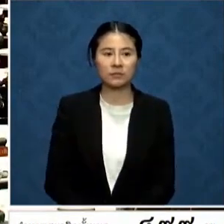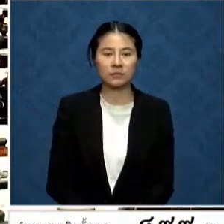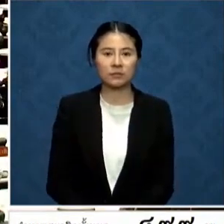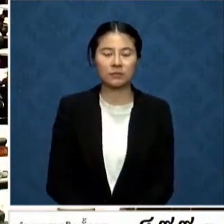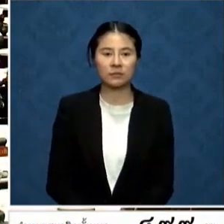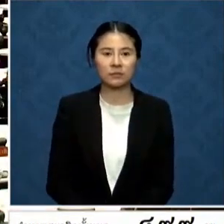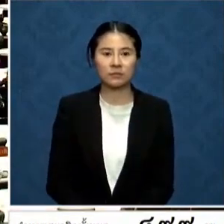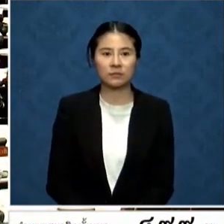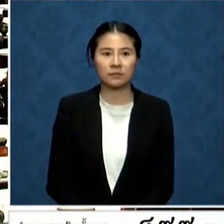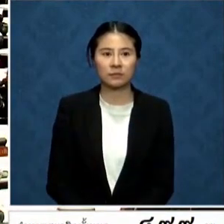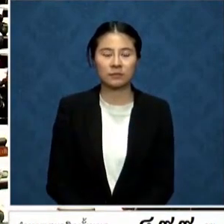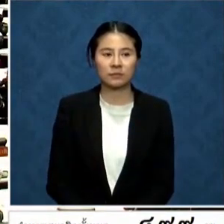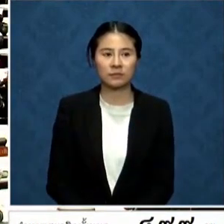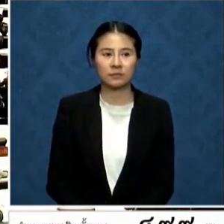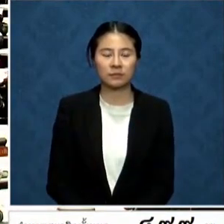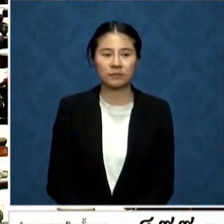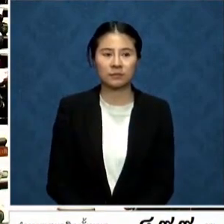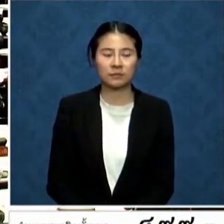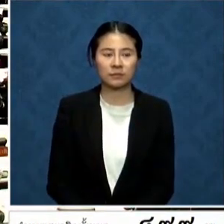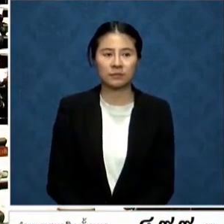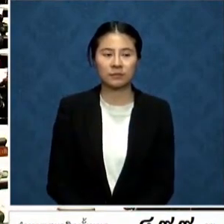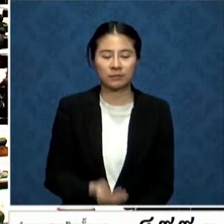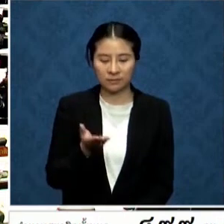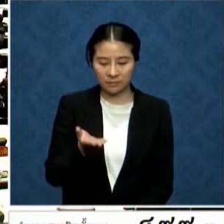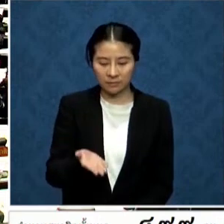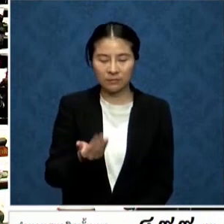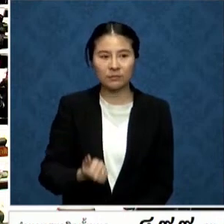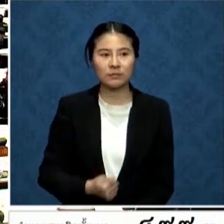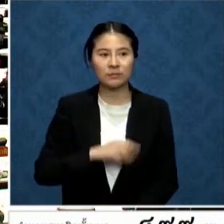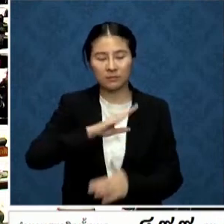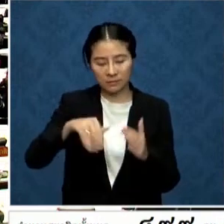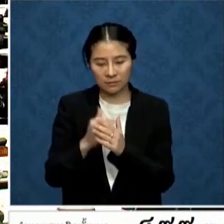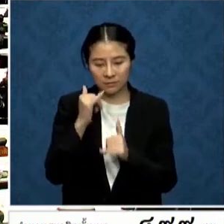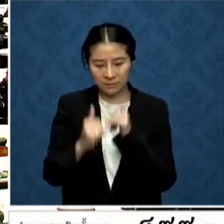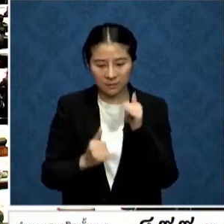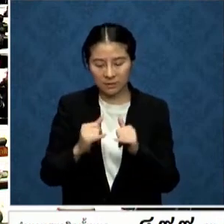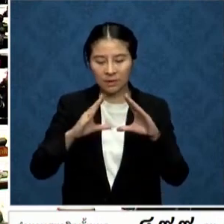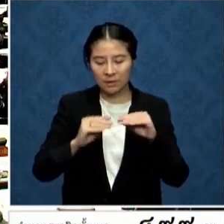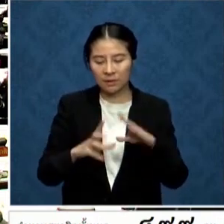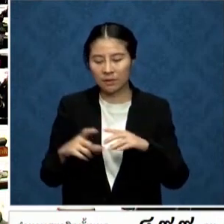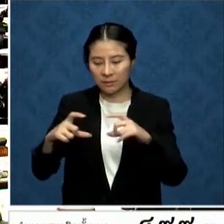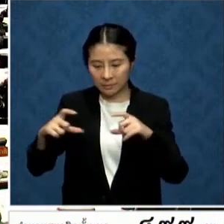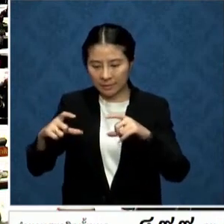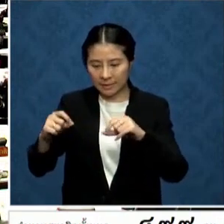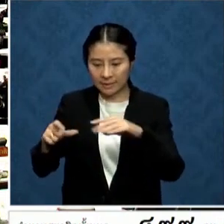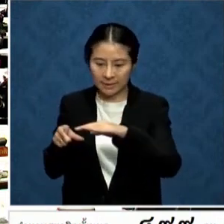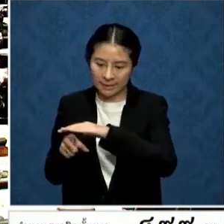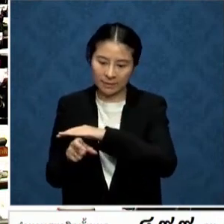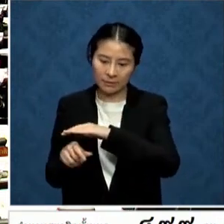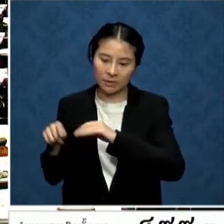ครับต่อไปเป็นการแสดงตนนะครับขอเชิญสมาชิกทุกท่านเข้าห้องประชุมและกดปุ่มแสดงตน